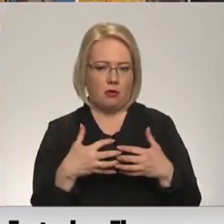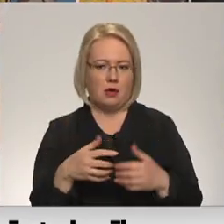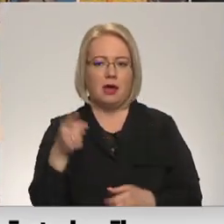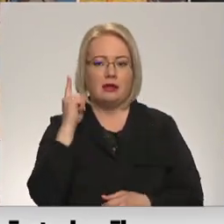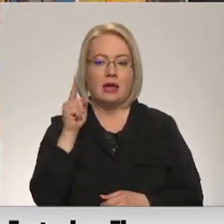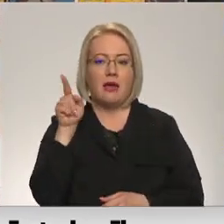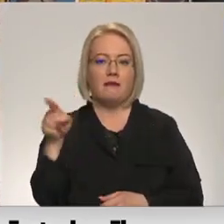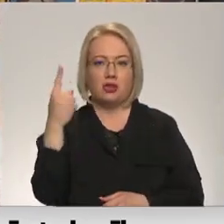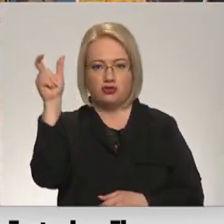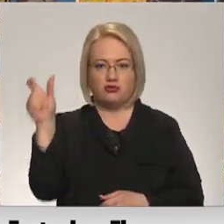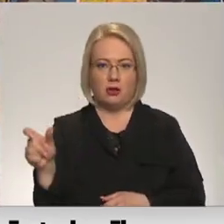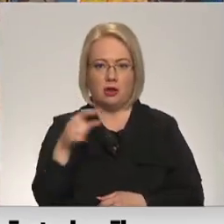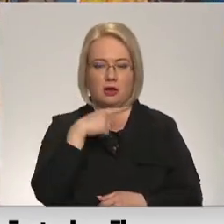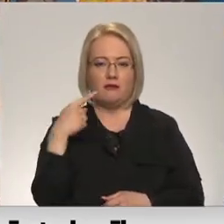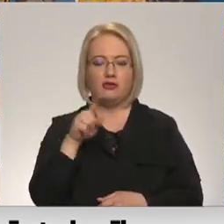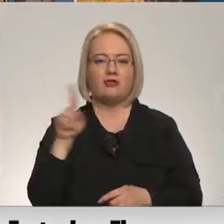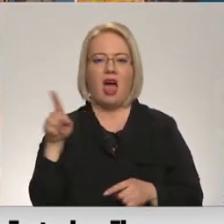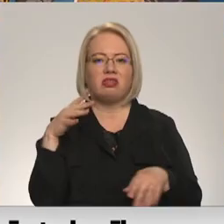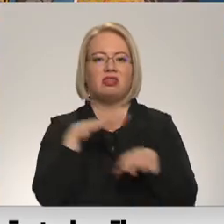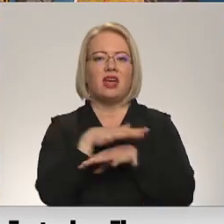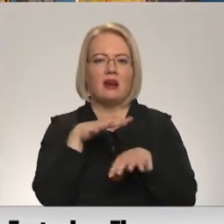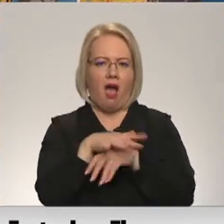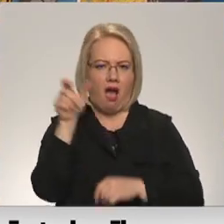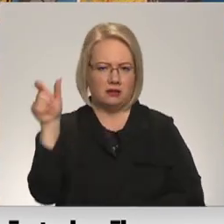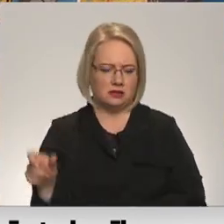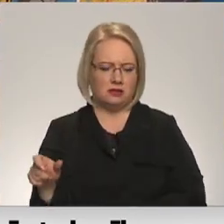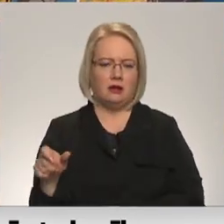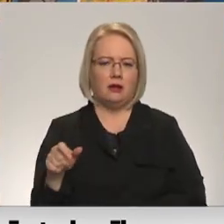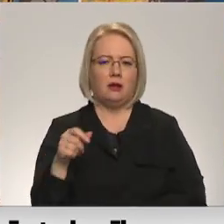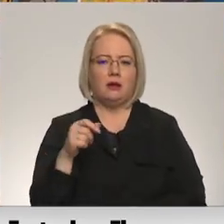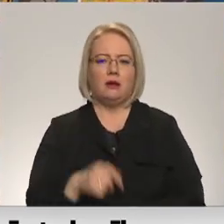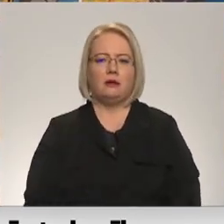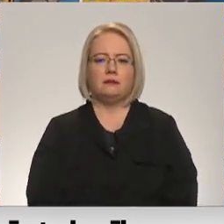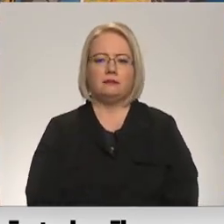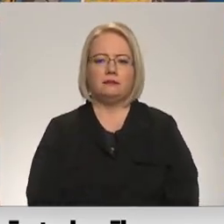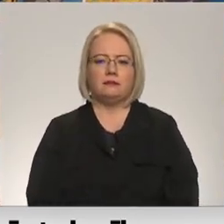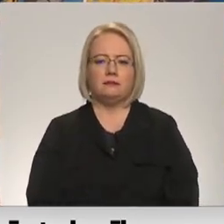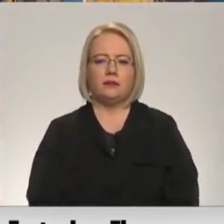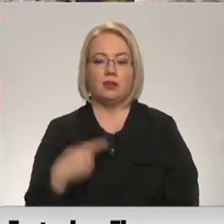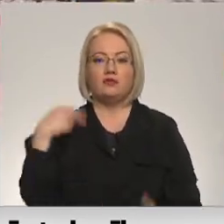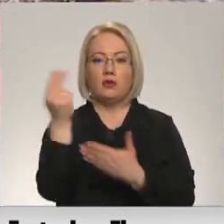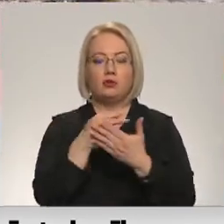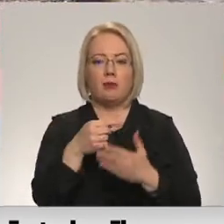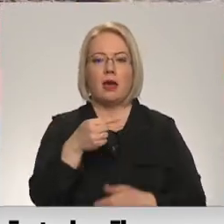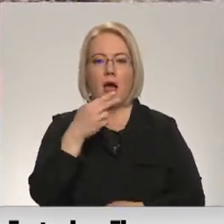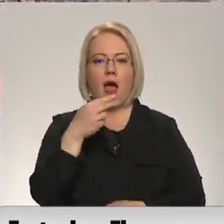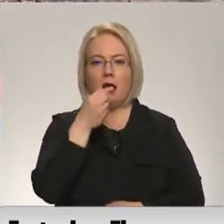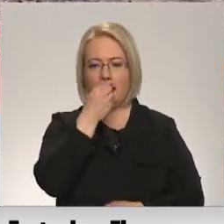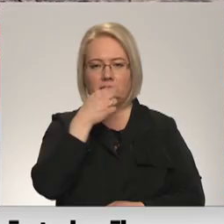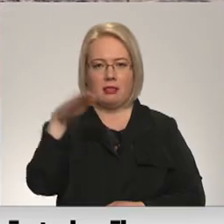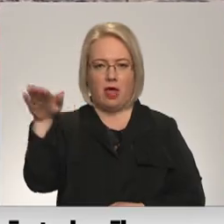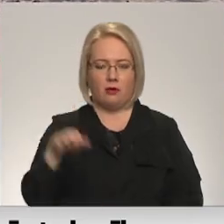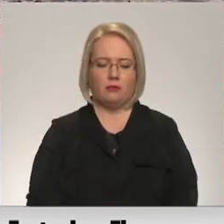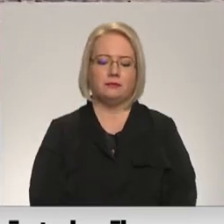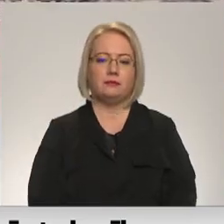Tikai viņš. Viņš ir vienīgais. Viņš ir kā tirāns. Un tas ir... Tas ir, kāpēc es tā uzīmēju viņu kā Hitleru. Es gribu, lai tas ir